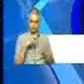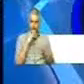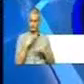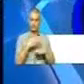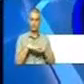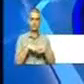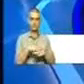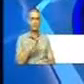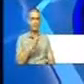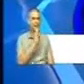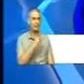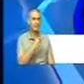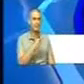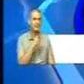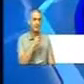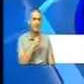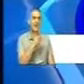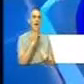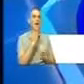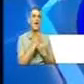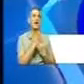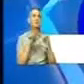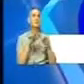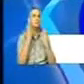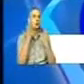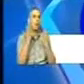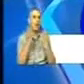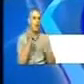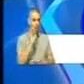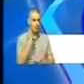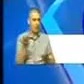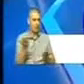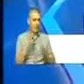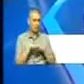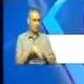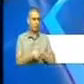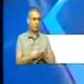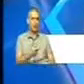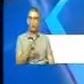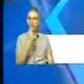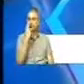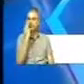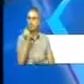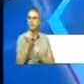ג'ובים, אתה יודע, זה חצי ממשלה, זה בכל זאת השפעה. אבל תראה,